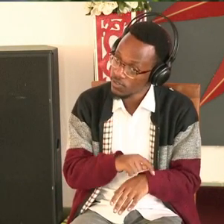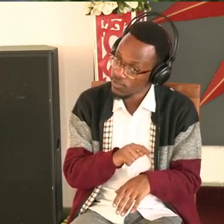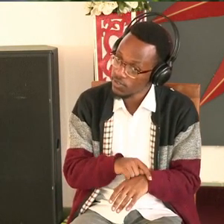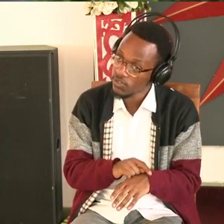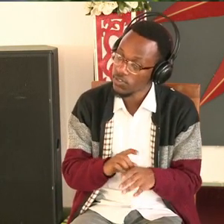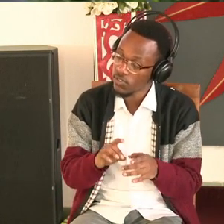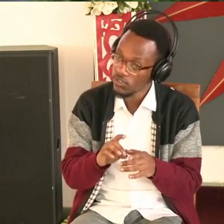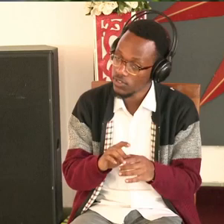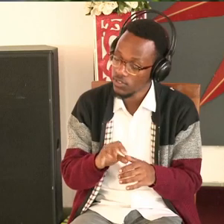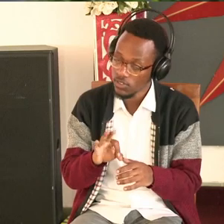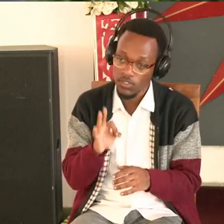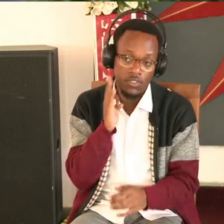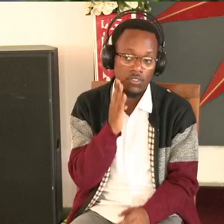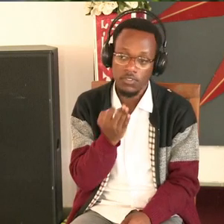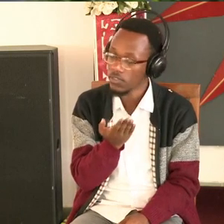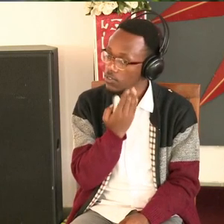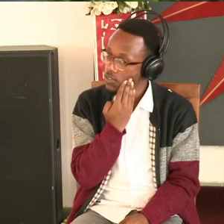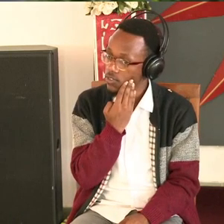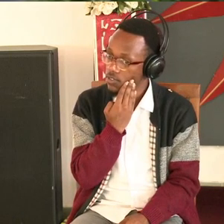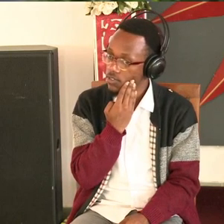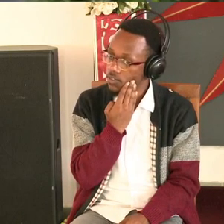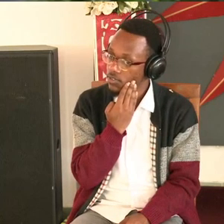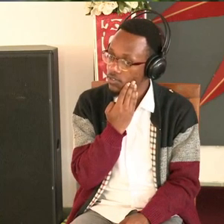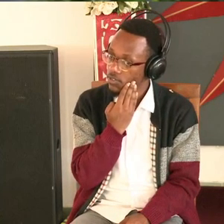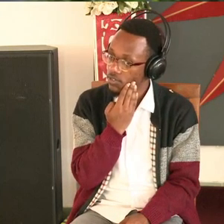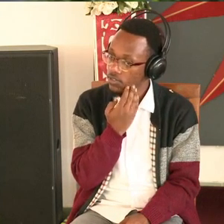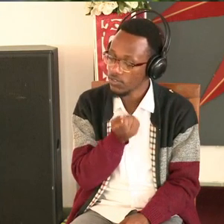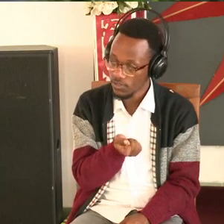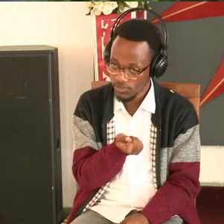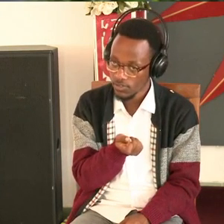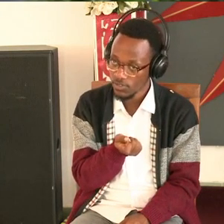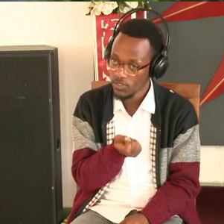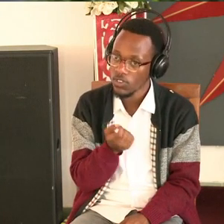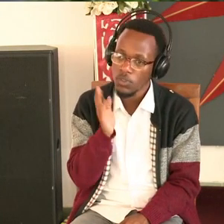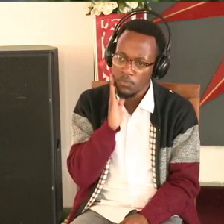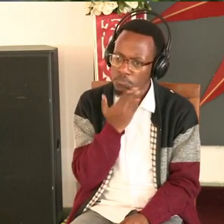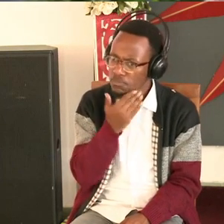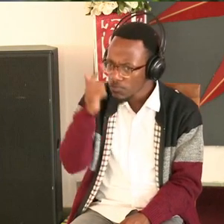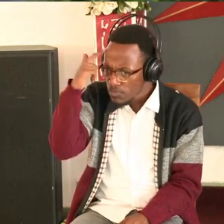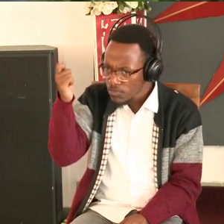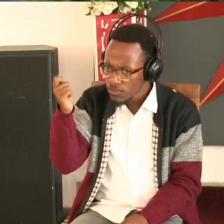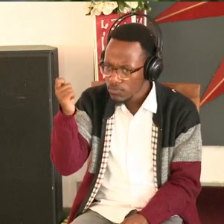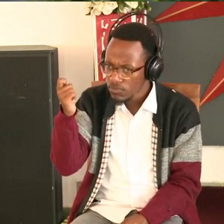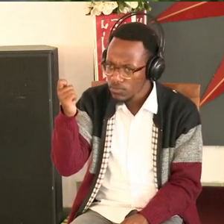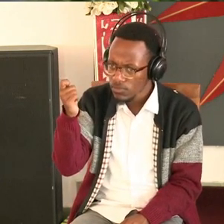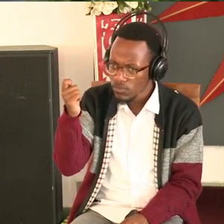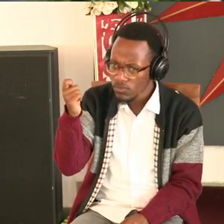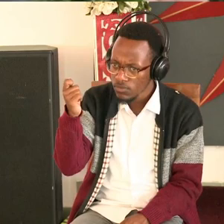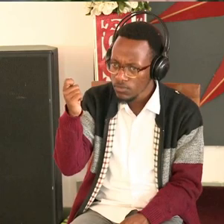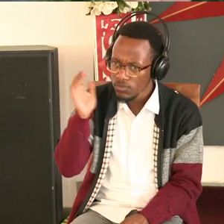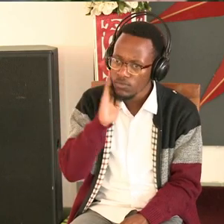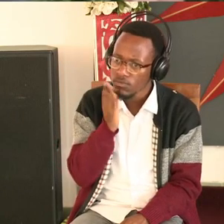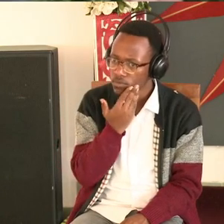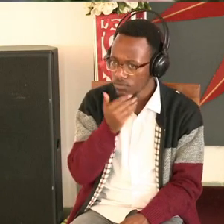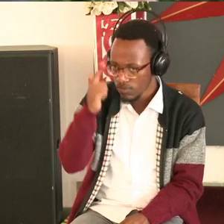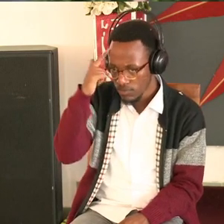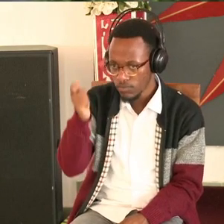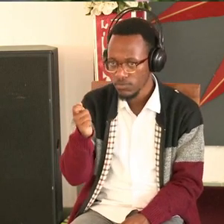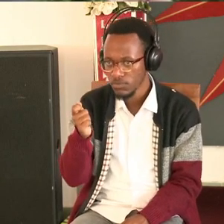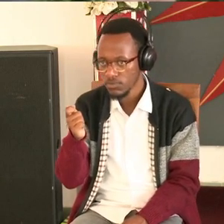de la grâce. Tugeze ku iherezo ry'igihe cy'ubuntu. Ku iherezo ry'igihe cy'ubuntu. Kandi umwami tout de